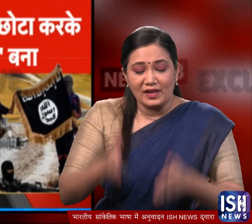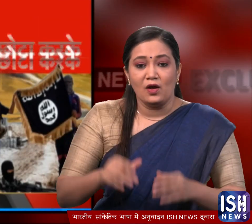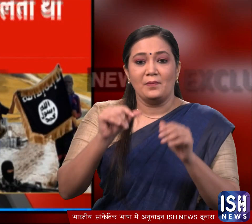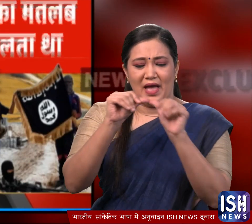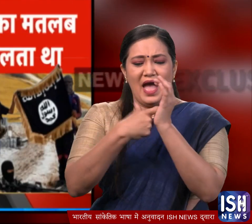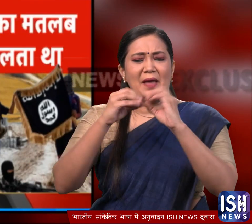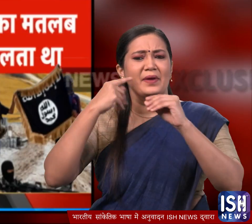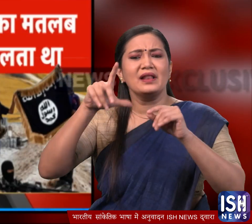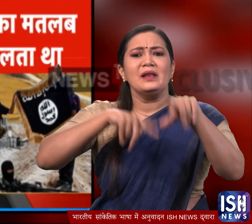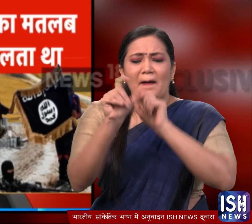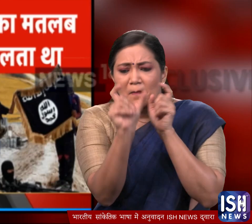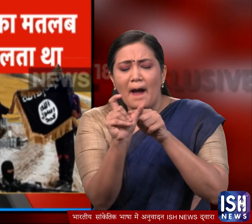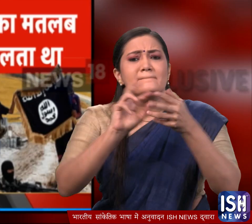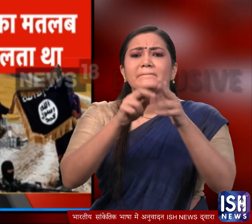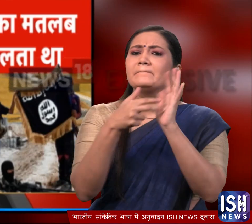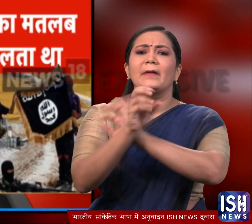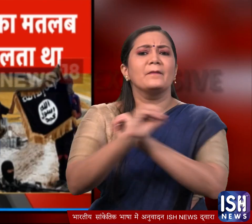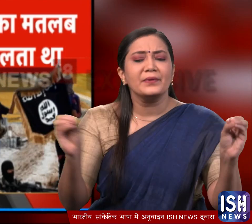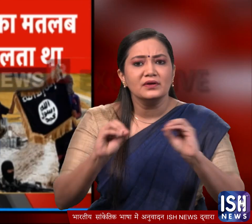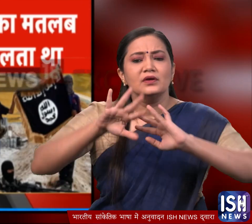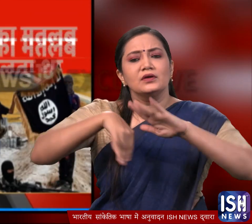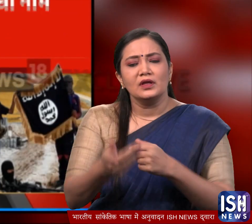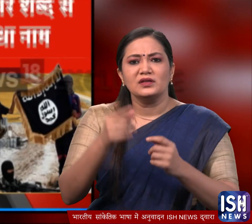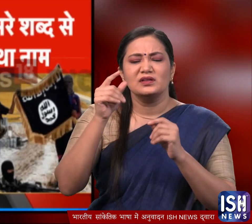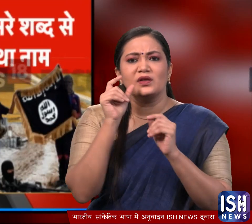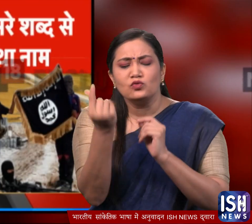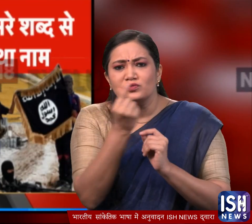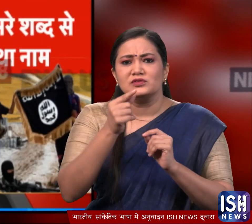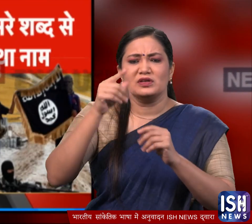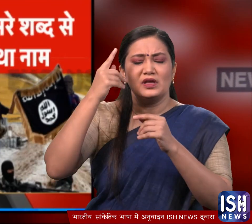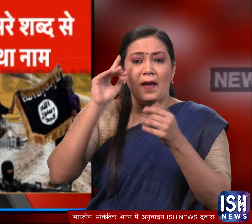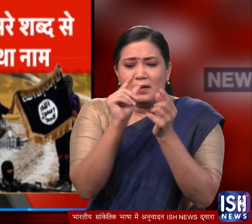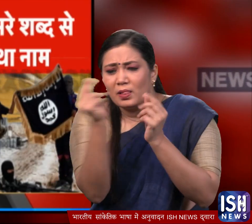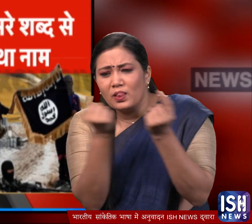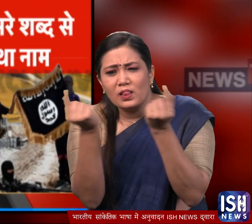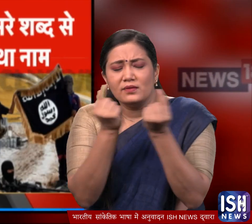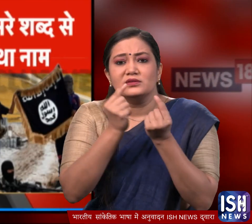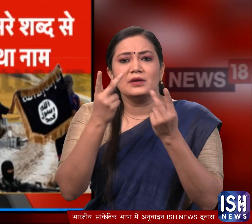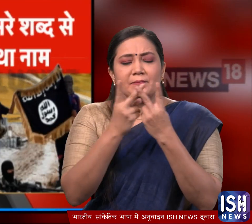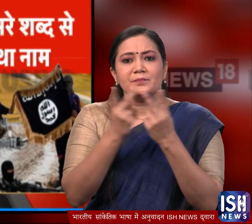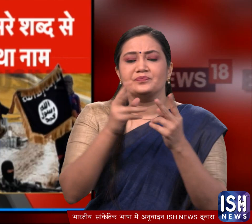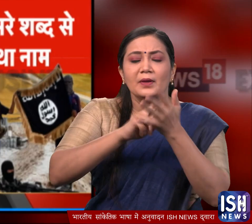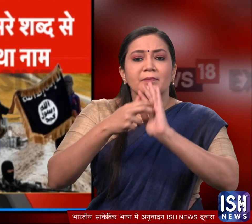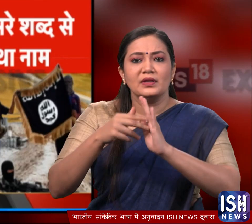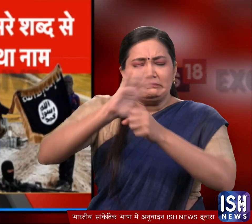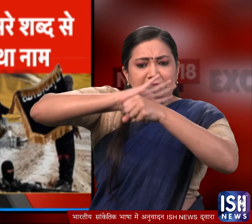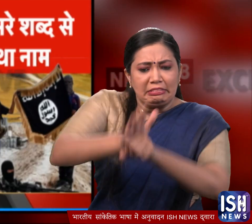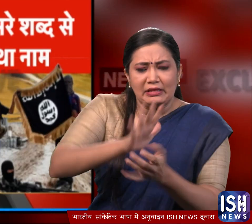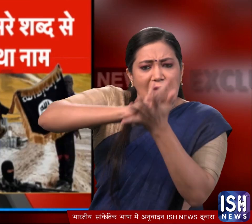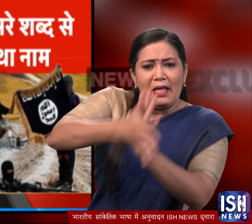अरबी भाषा में इस शब्द का कोई मतलब नहीं निकलता। फिर ये शब्द अरबी के उस शब्द से मिलता जुलता सुनाई देता था जिसका मतलब होता है